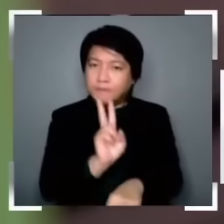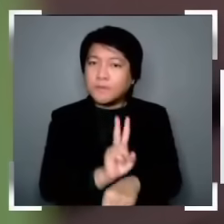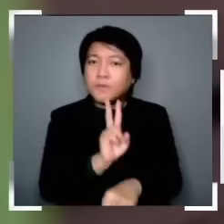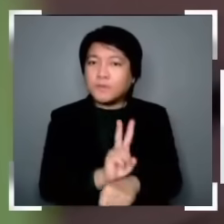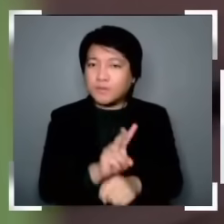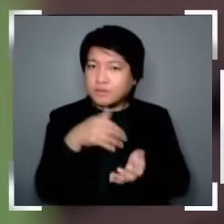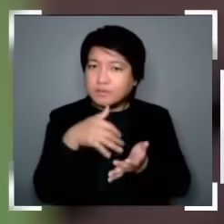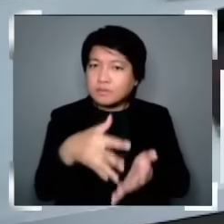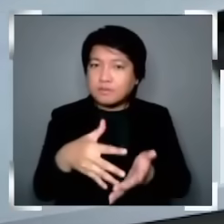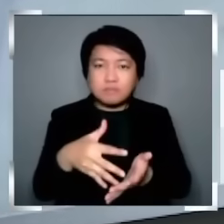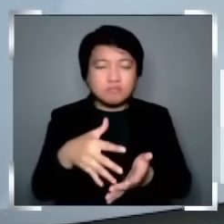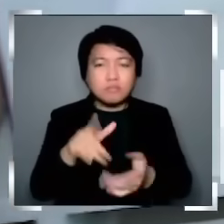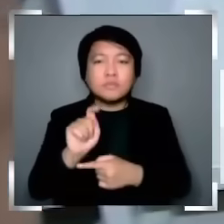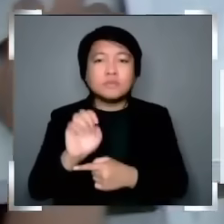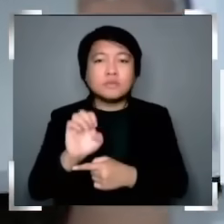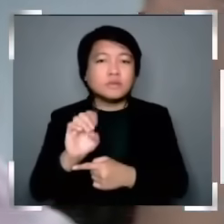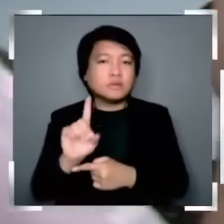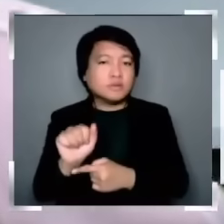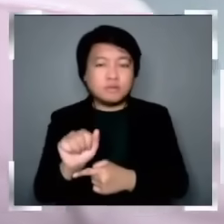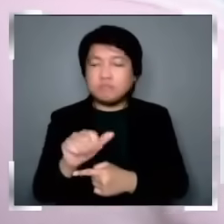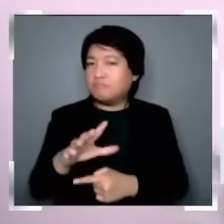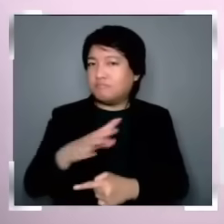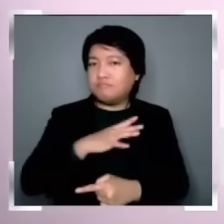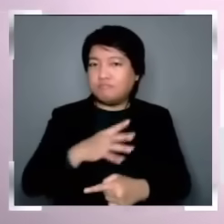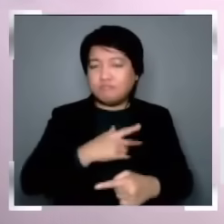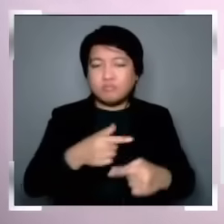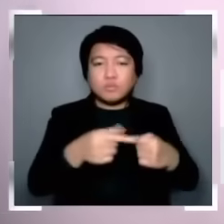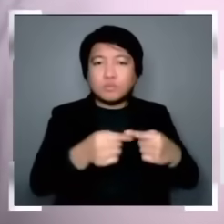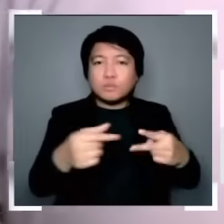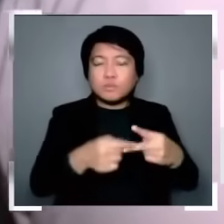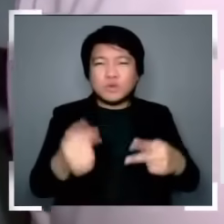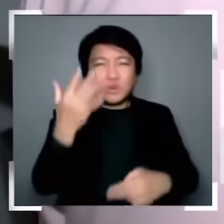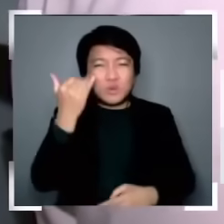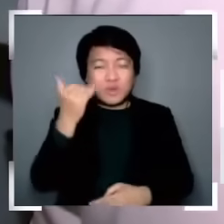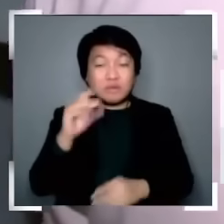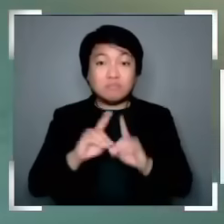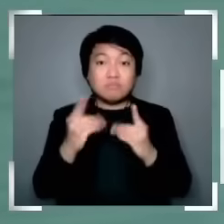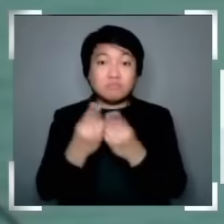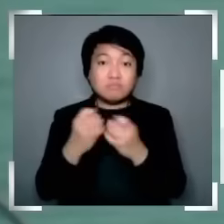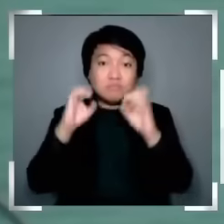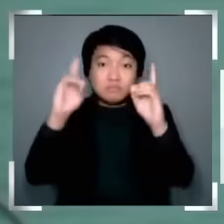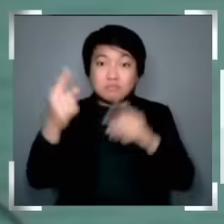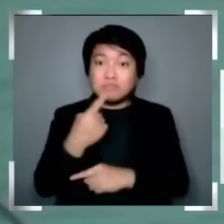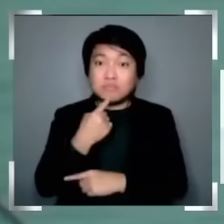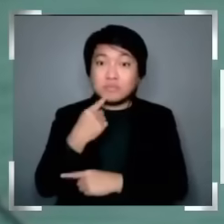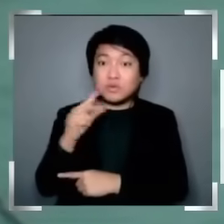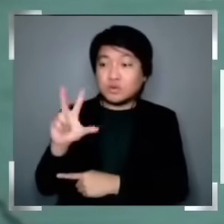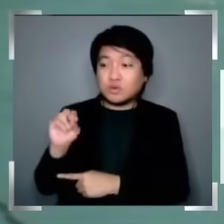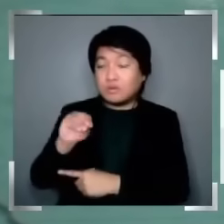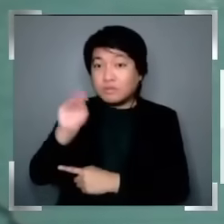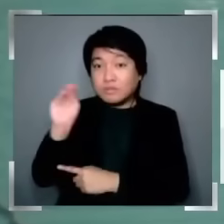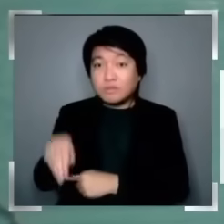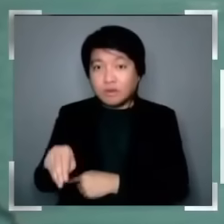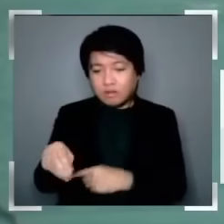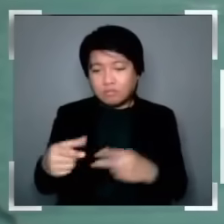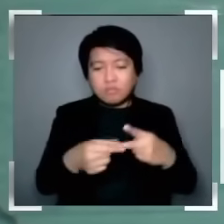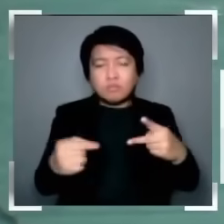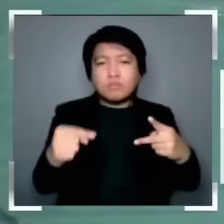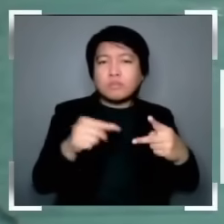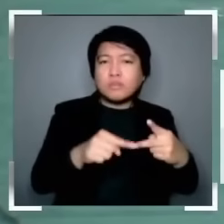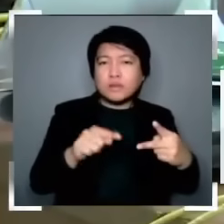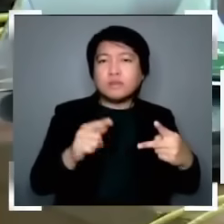sa DepEd, natayang 30% ng mga graduate ang nasa Technical Vocational Track. Pero ang kinatawa ng 2nd Congressional